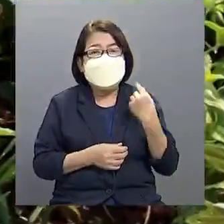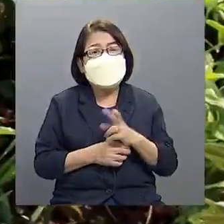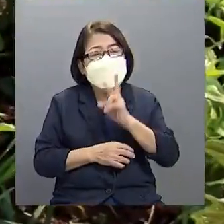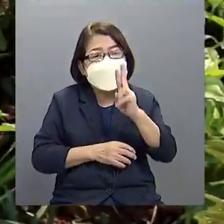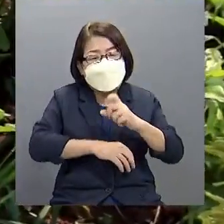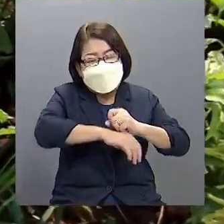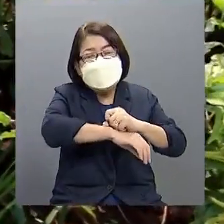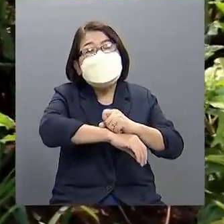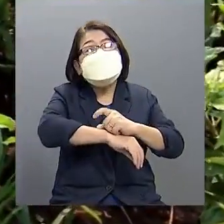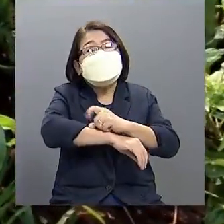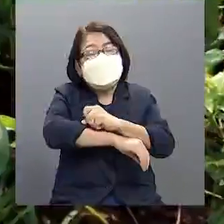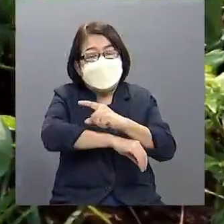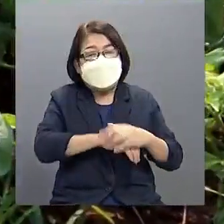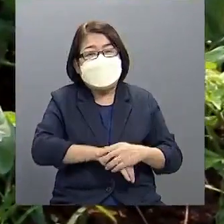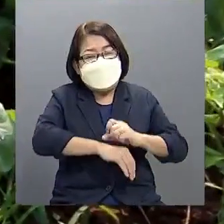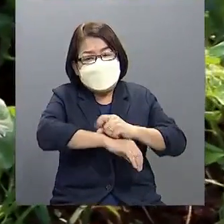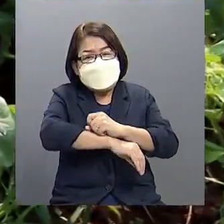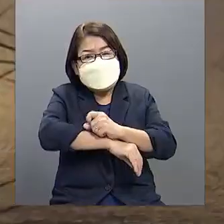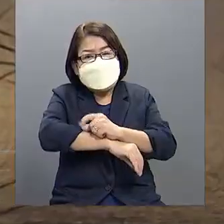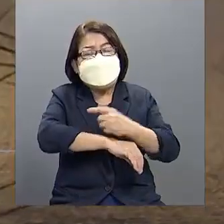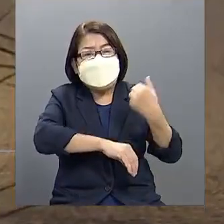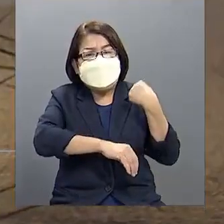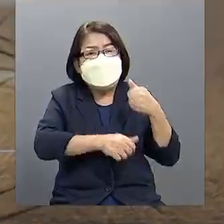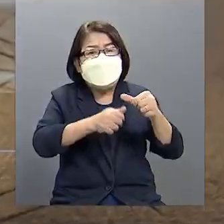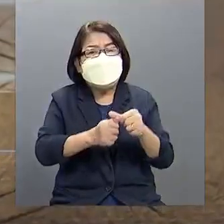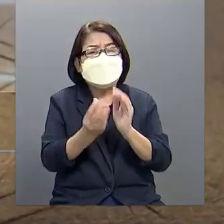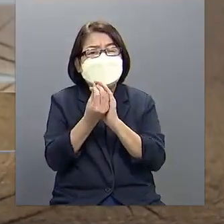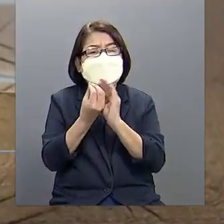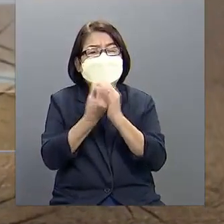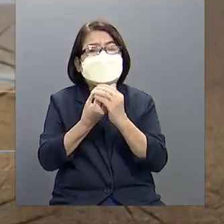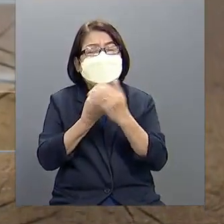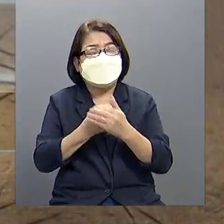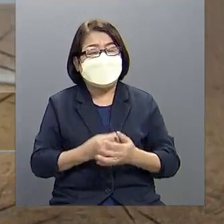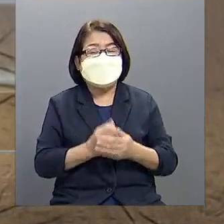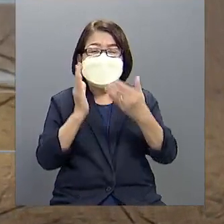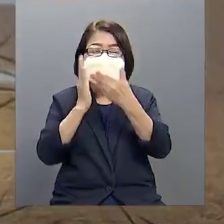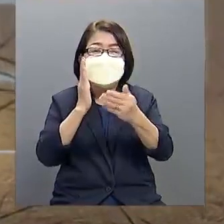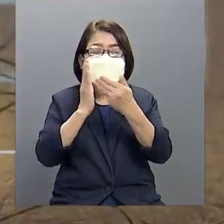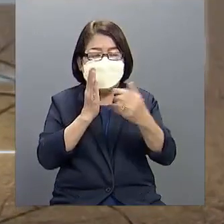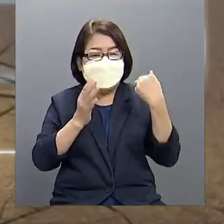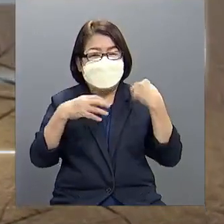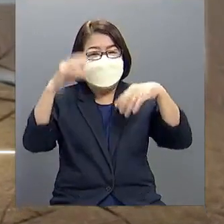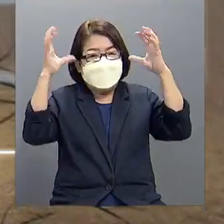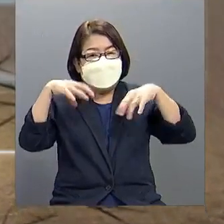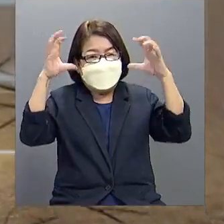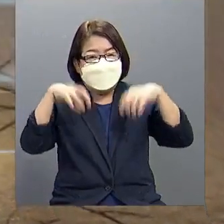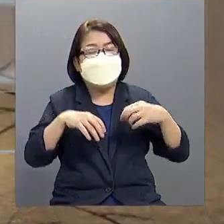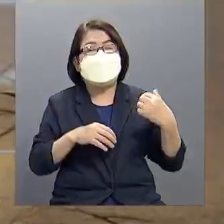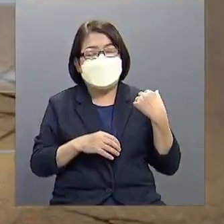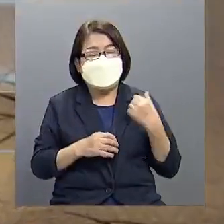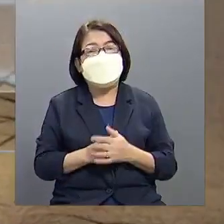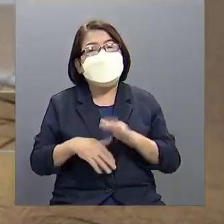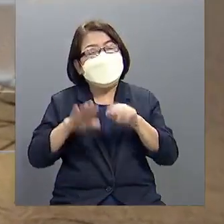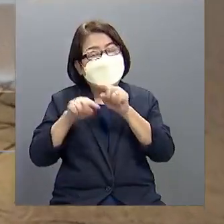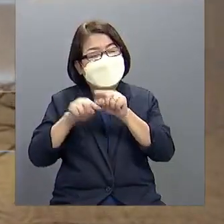อนโยเฉพาะหนอนกระทูผักในพืชระกูลกลำภาคตอบัออกชิงเ้อจะมีฝนฟาคนองเพมมากขึ้นร้อยละส- 160